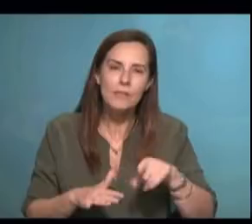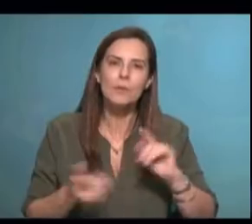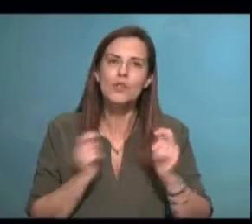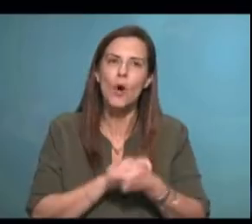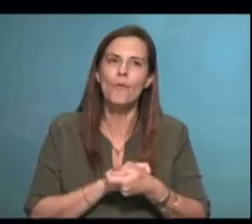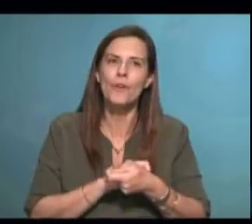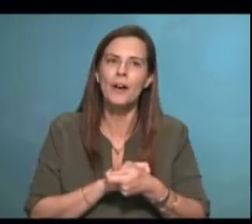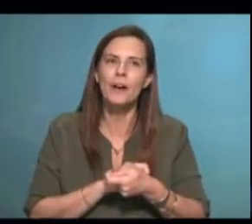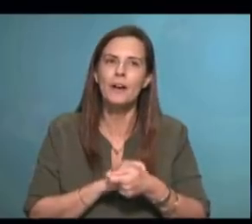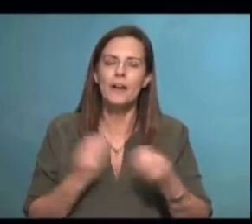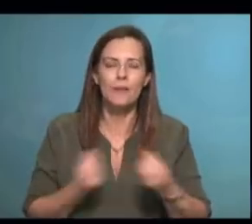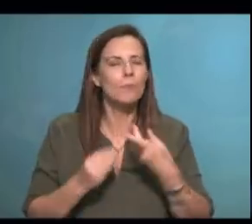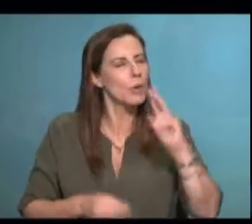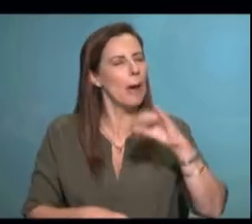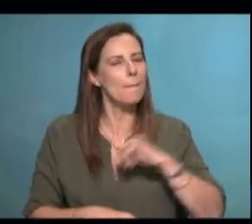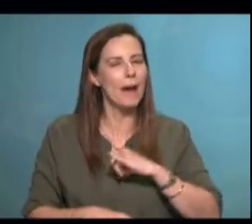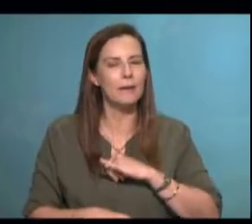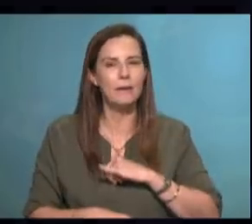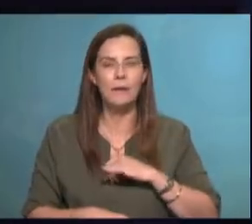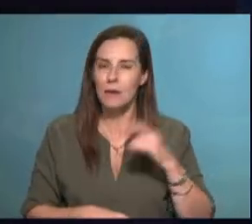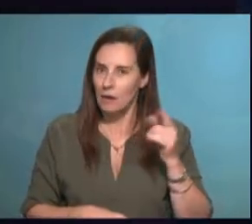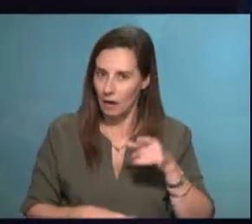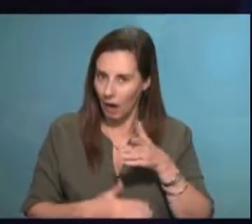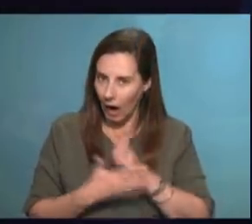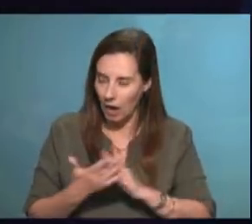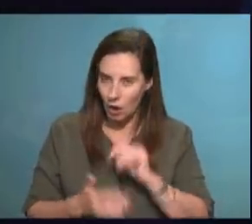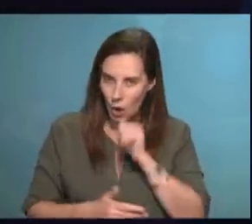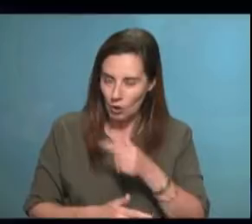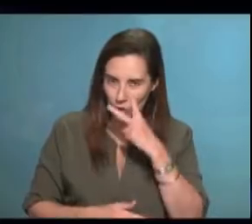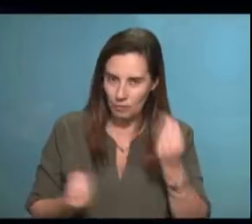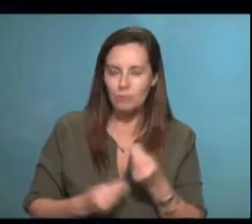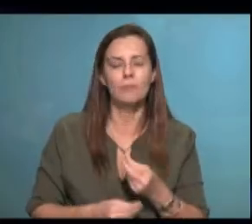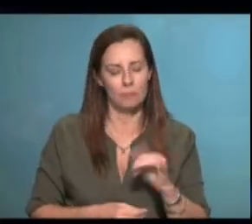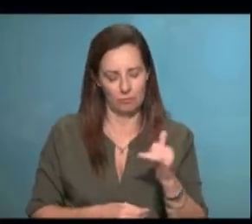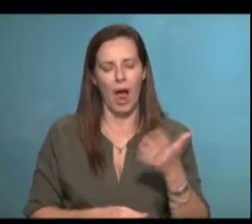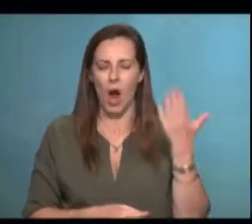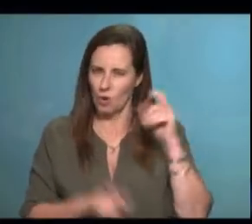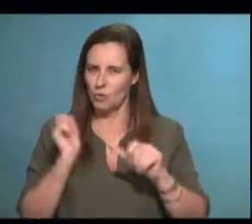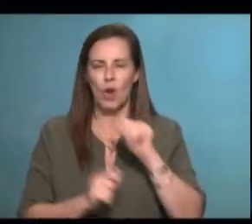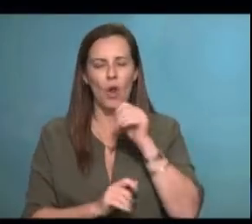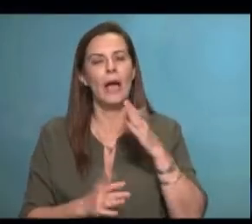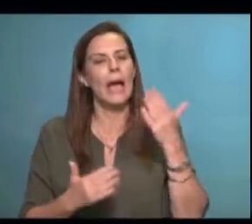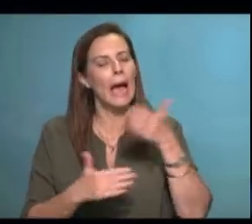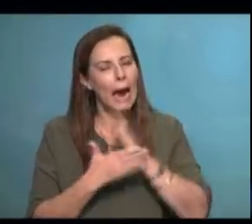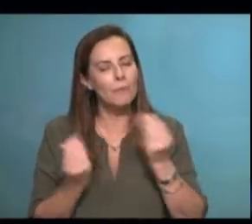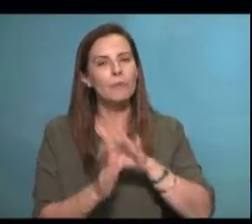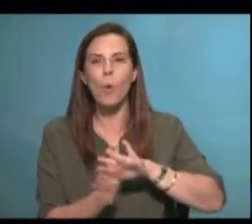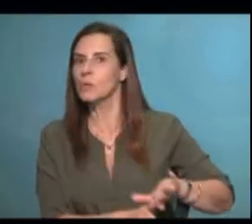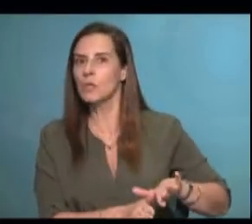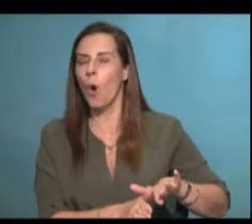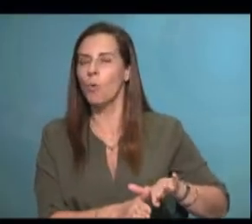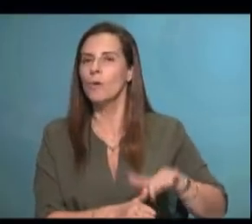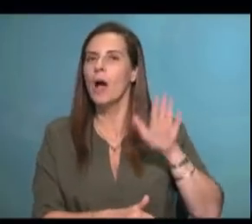את החומרים לא הרבה יותר מעניינים. היה מי שדאג שלא נראה את הדברים? כן, היה מי שדאג. חלק מהחומרים הוסתרו באופן מובהק, גם